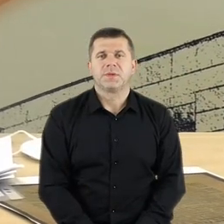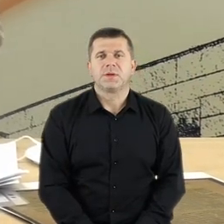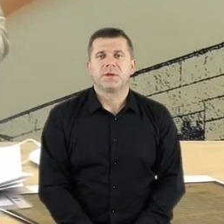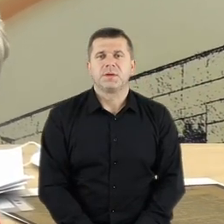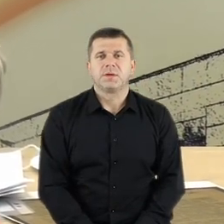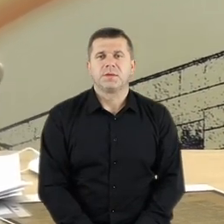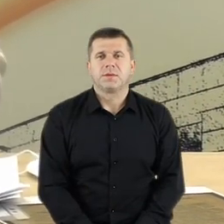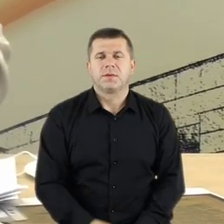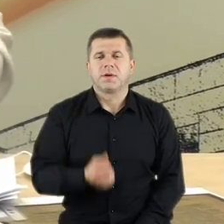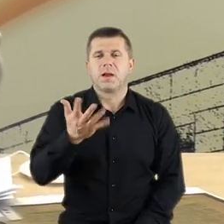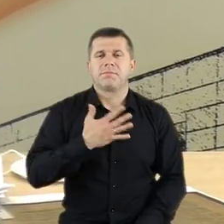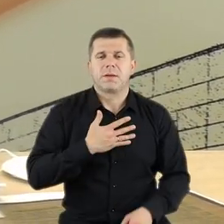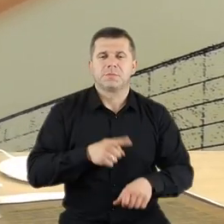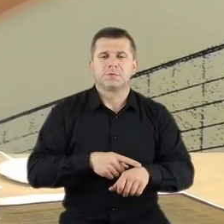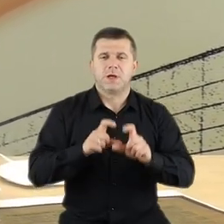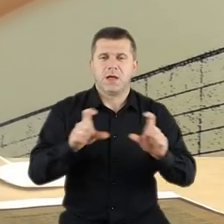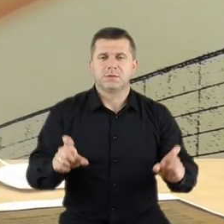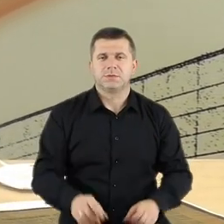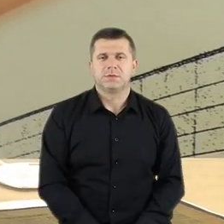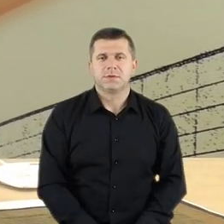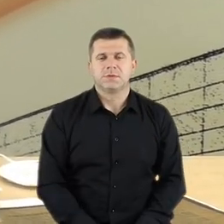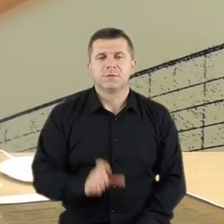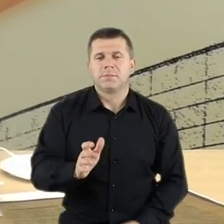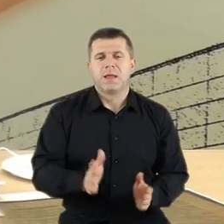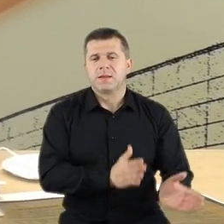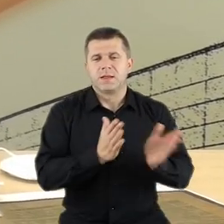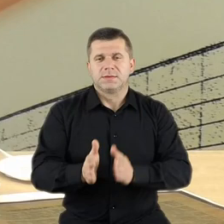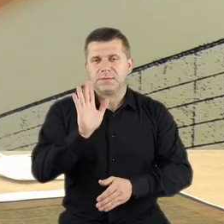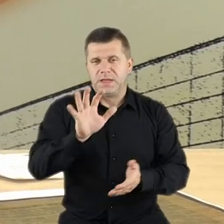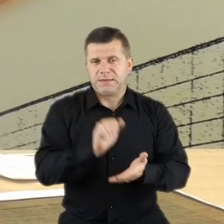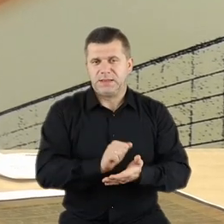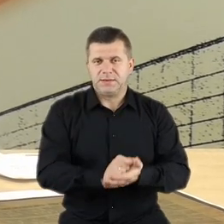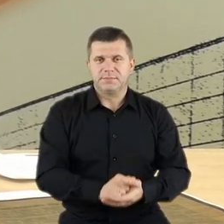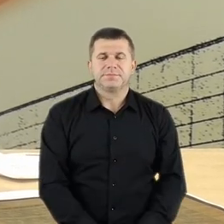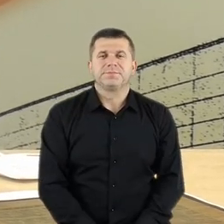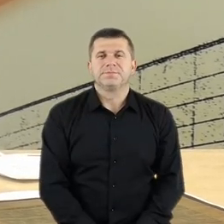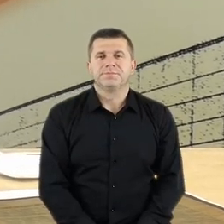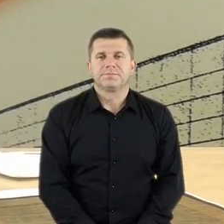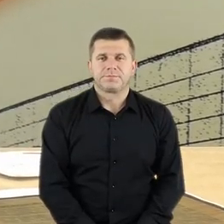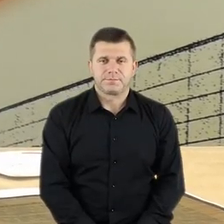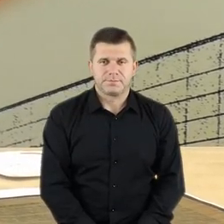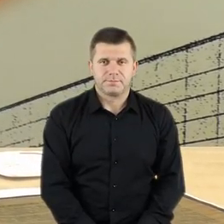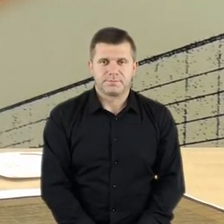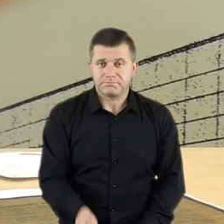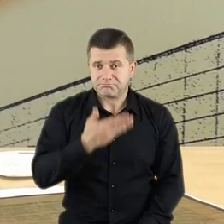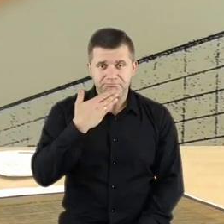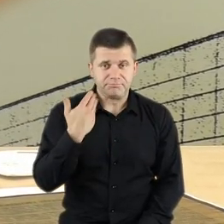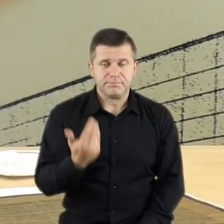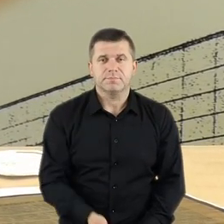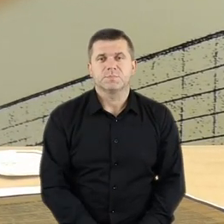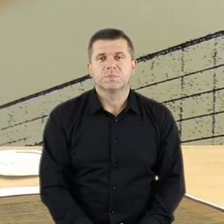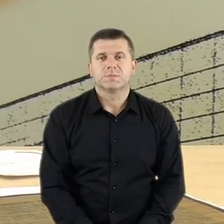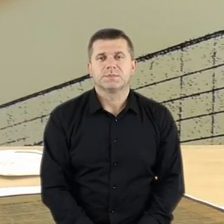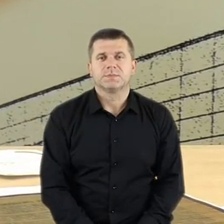My jeszcze czasu cofać się następnie Jaką macie następną lekcję nie ma cię Oj było